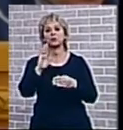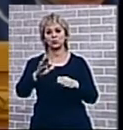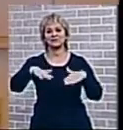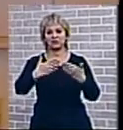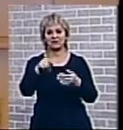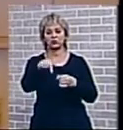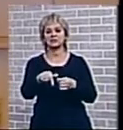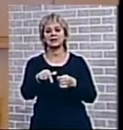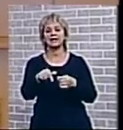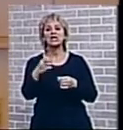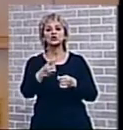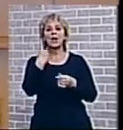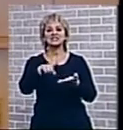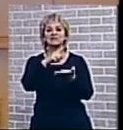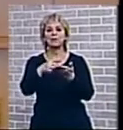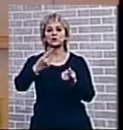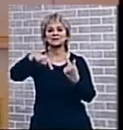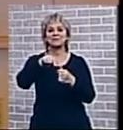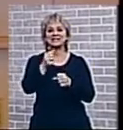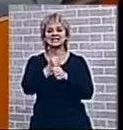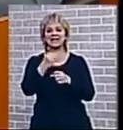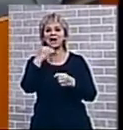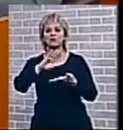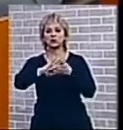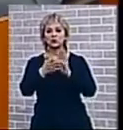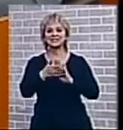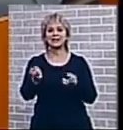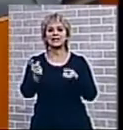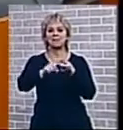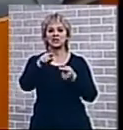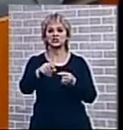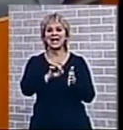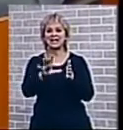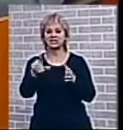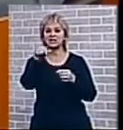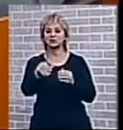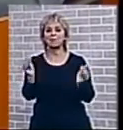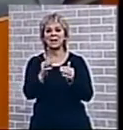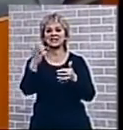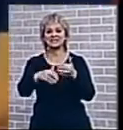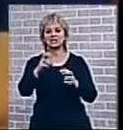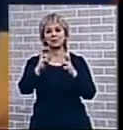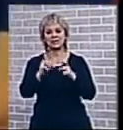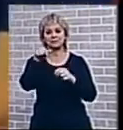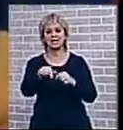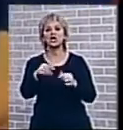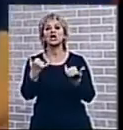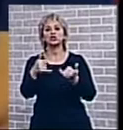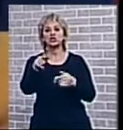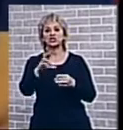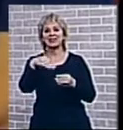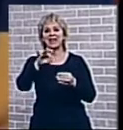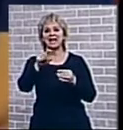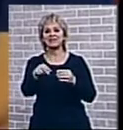следующий. Еще один вопрос по бизнесу – создание комфортных условий для подключения к электросетям малых и средних предприятий. Нынешние